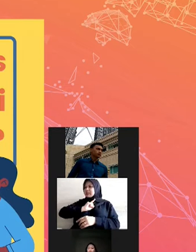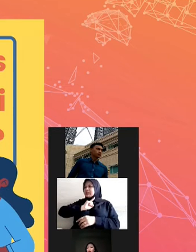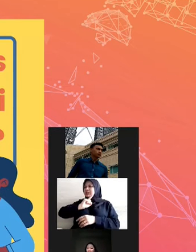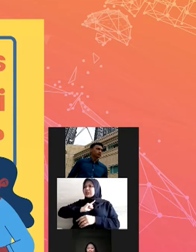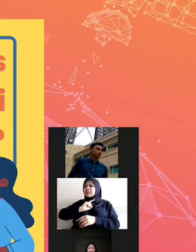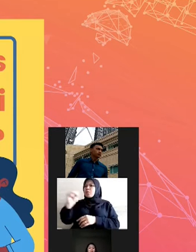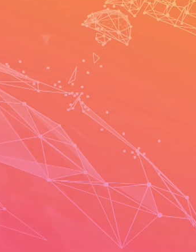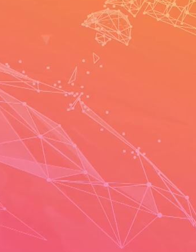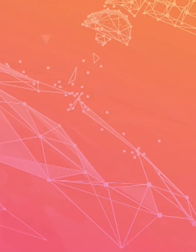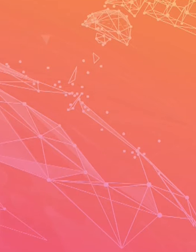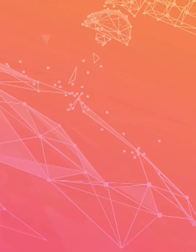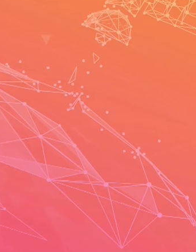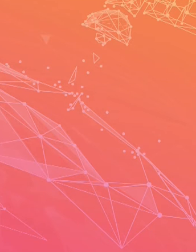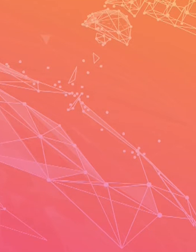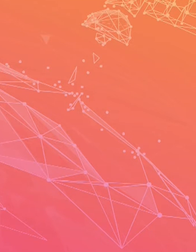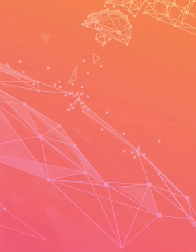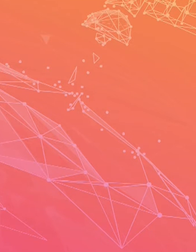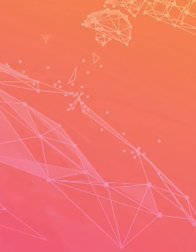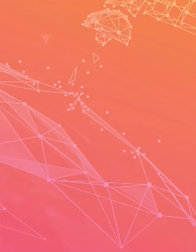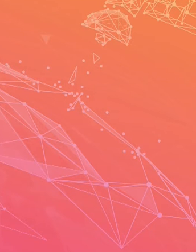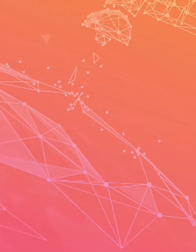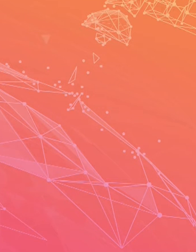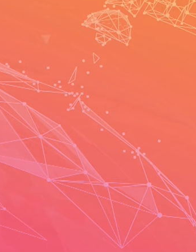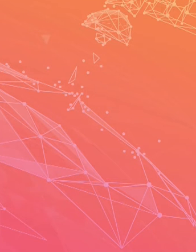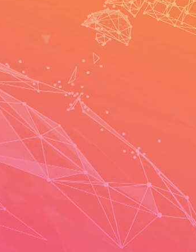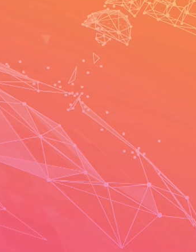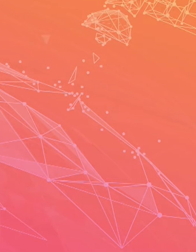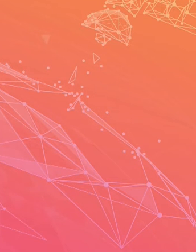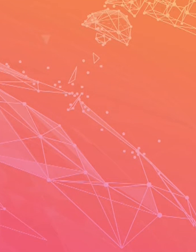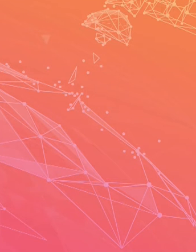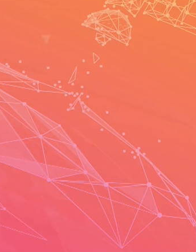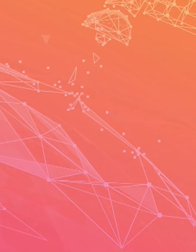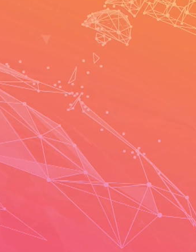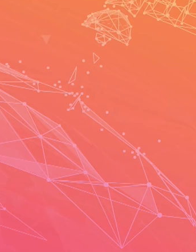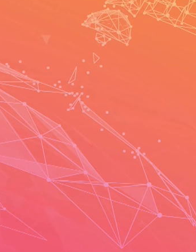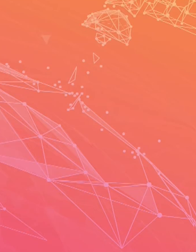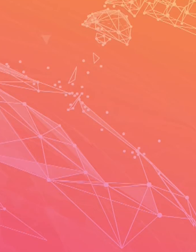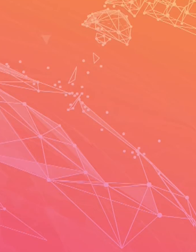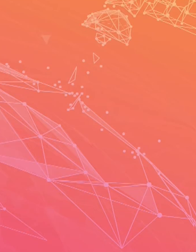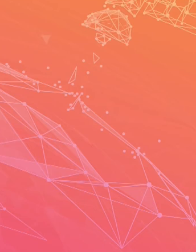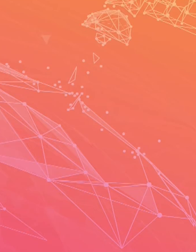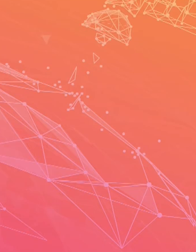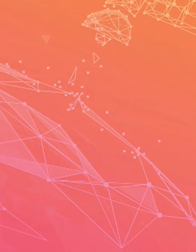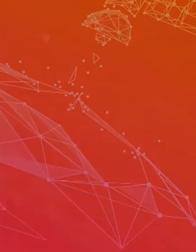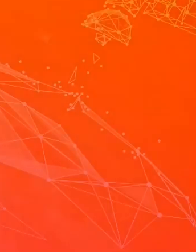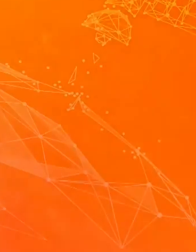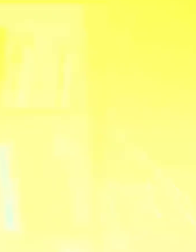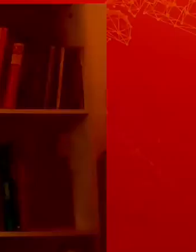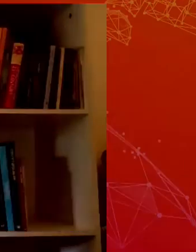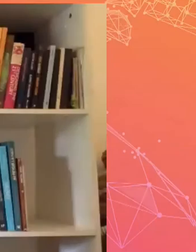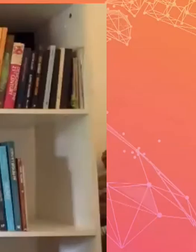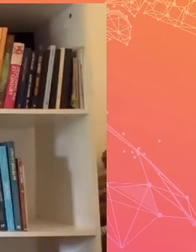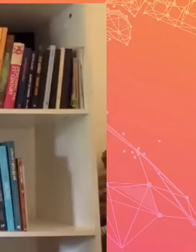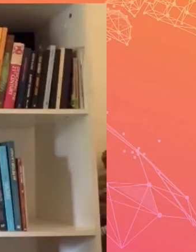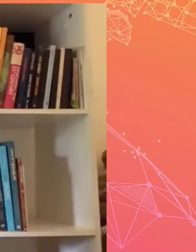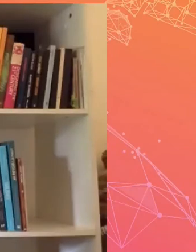aku nggak boleh ya? Ada baiknya kampanye ini diberikan kepada teman-teman yang selama ini memang dianggap tidak cantik.